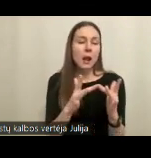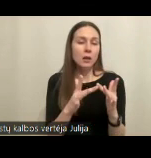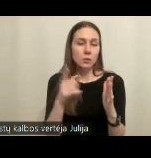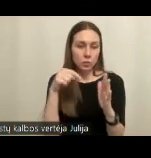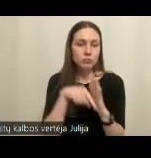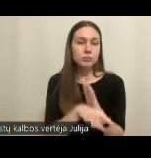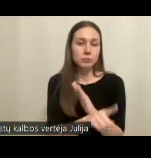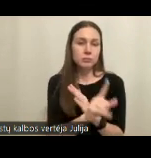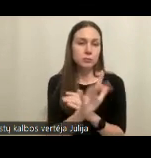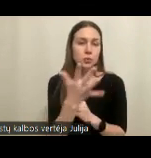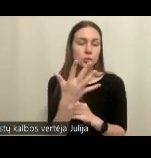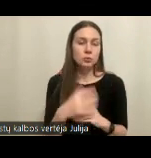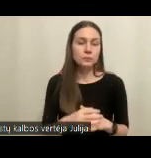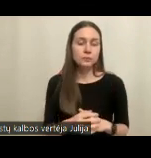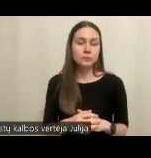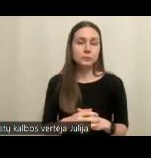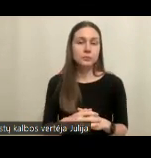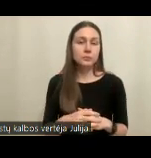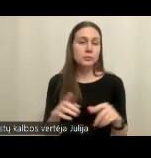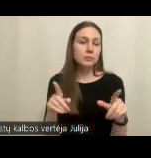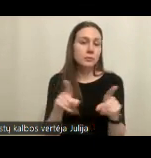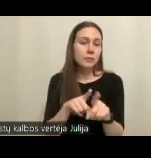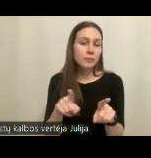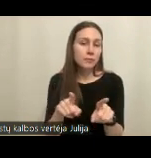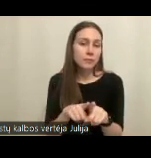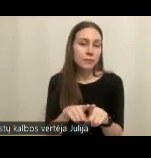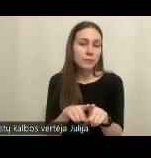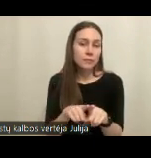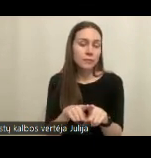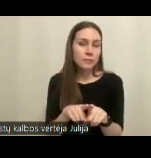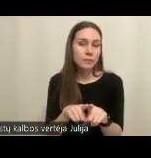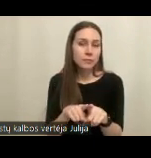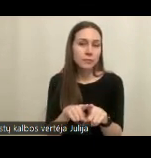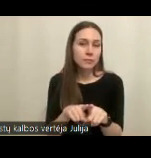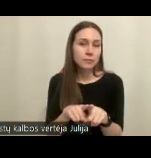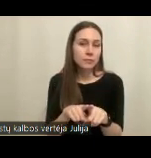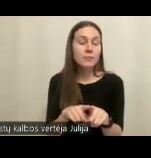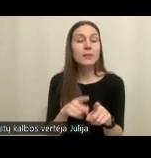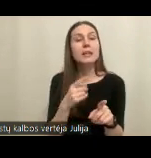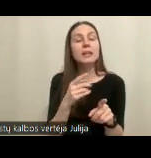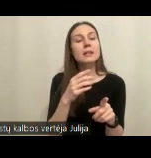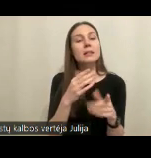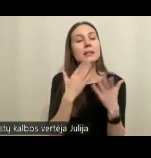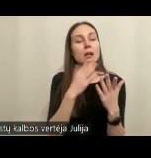būdu ir tuo pačiu dar yra paįvairinami skaitytojų balsai.